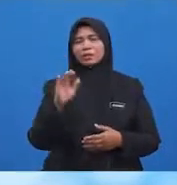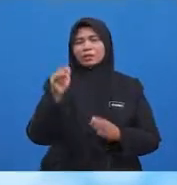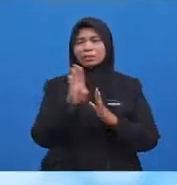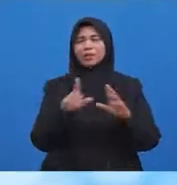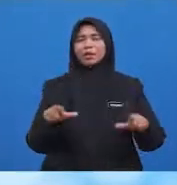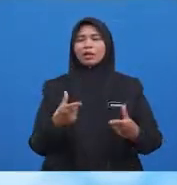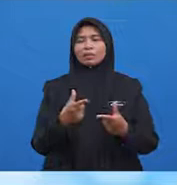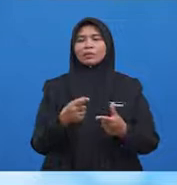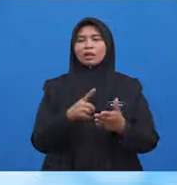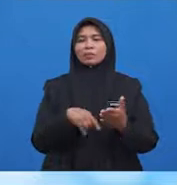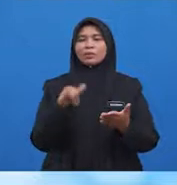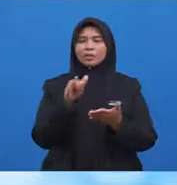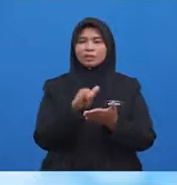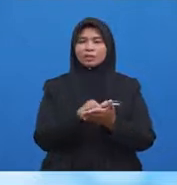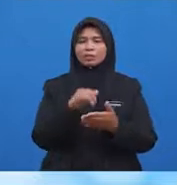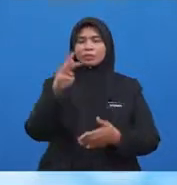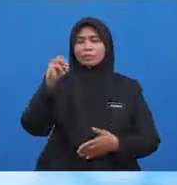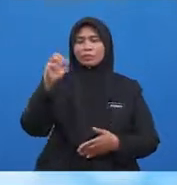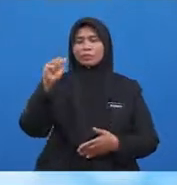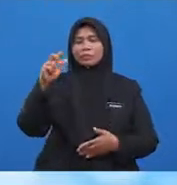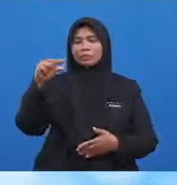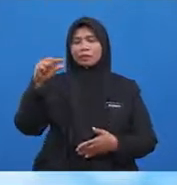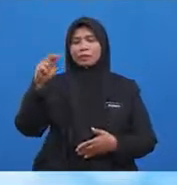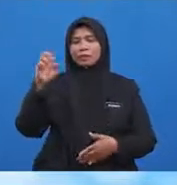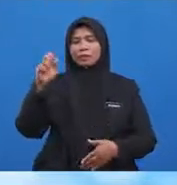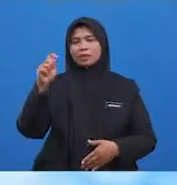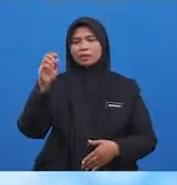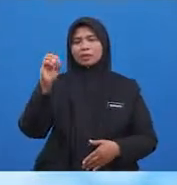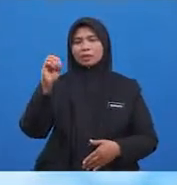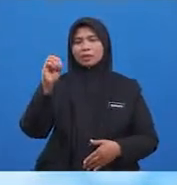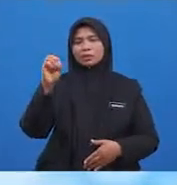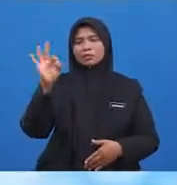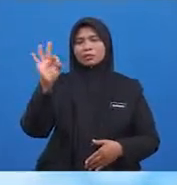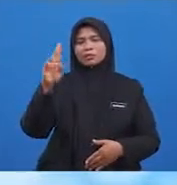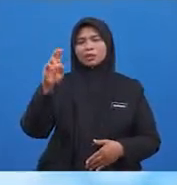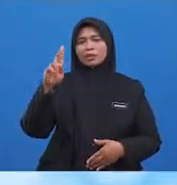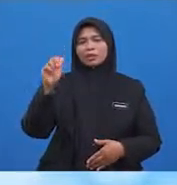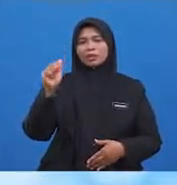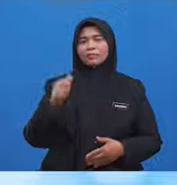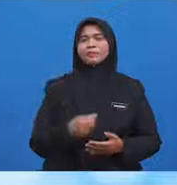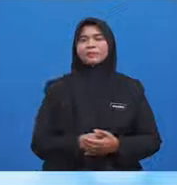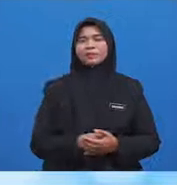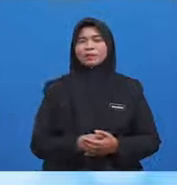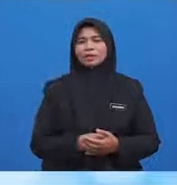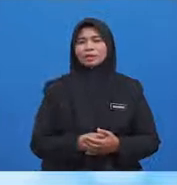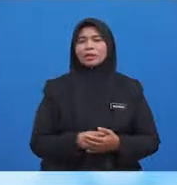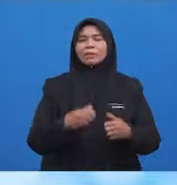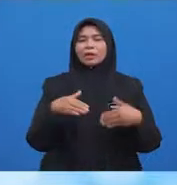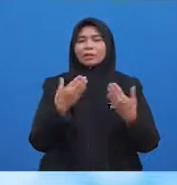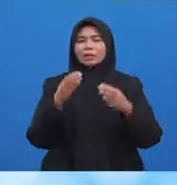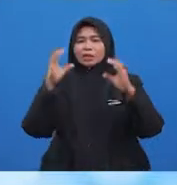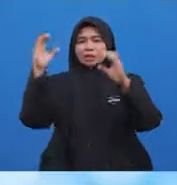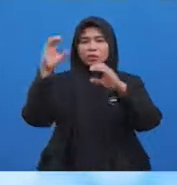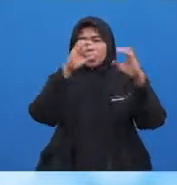Apa itu magnetosfer Kenapa ia penting Bagaimana cuaca